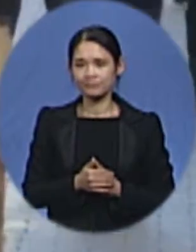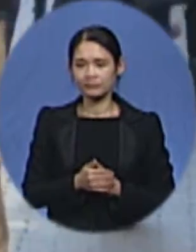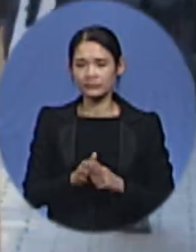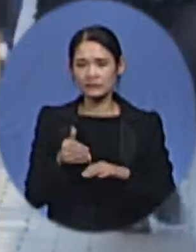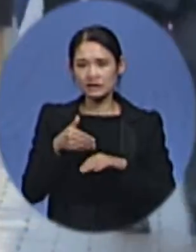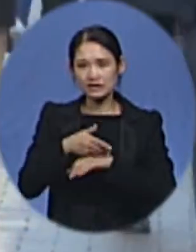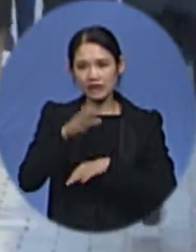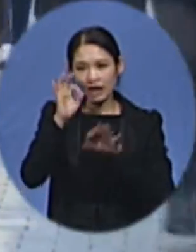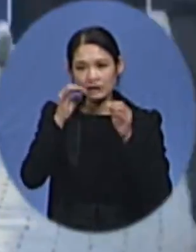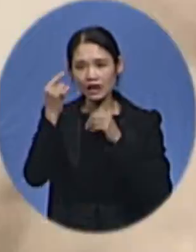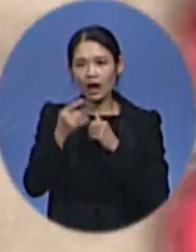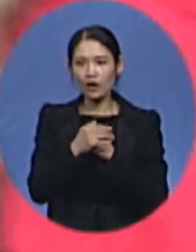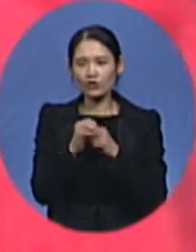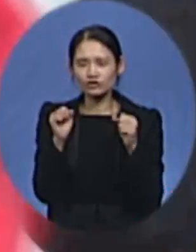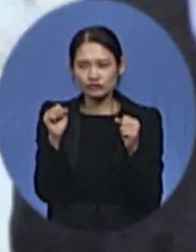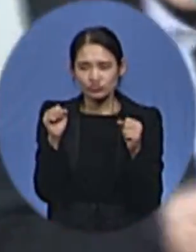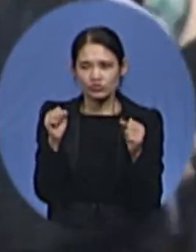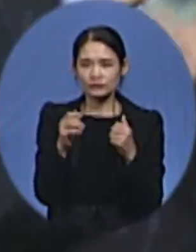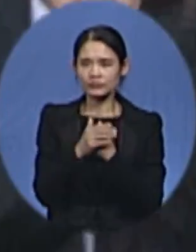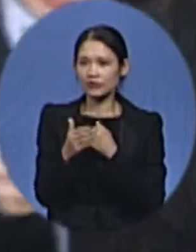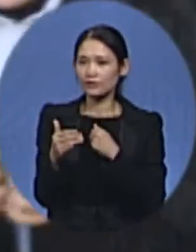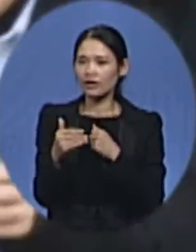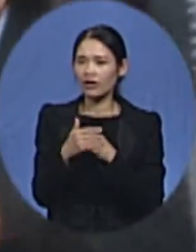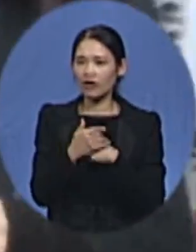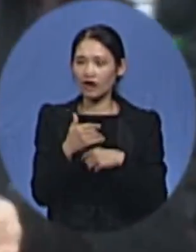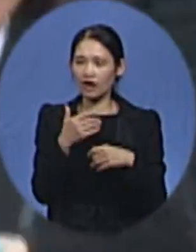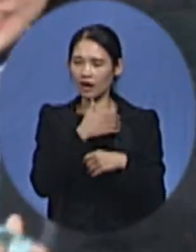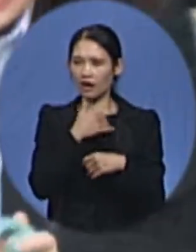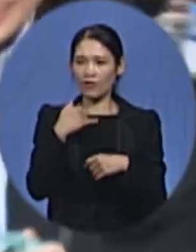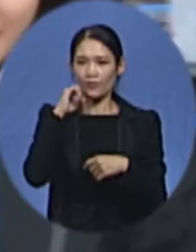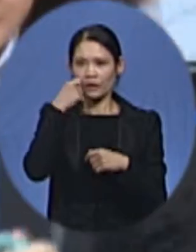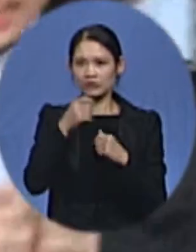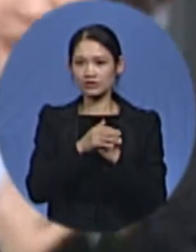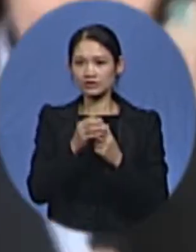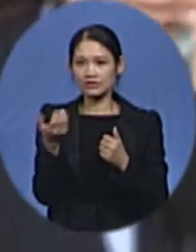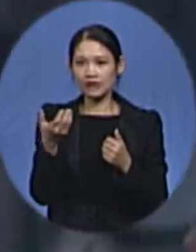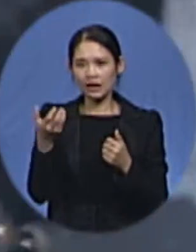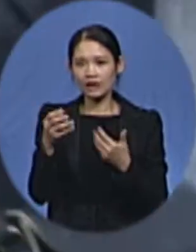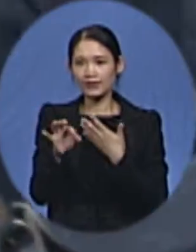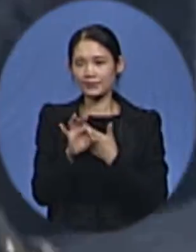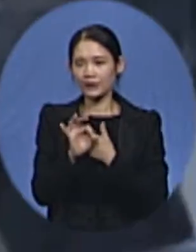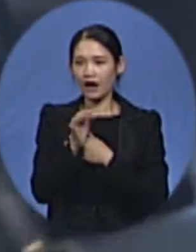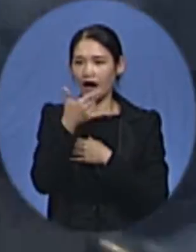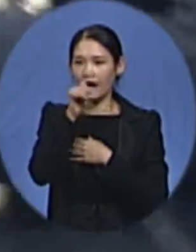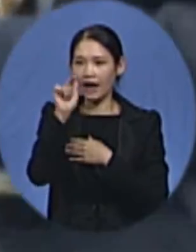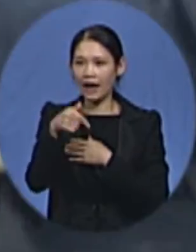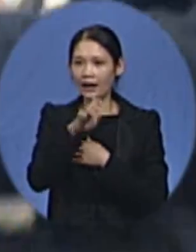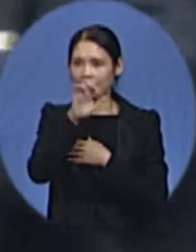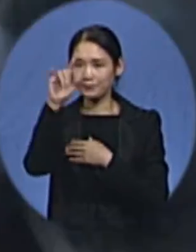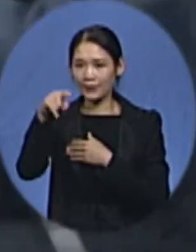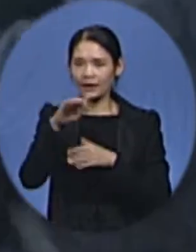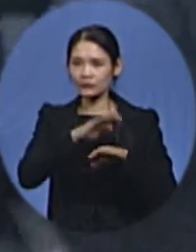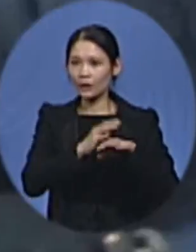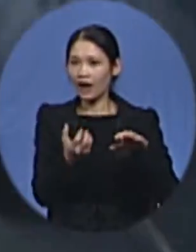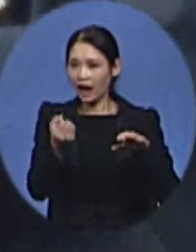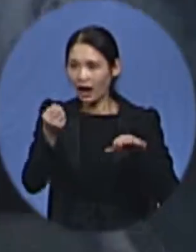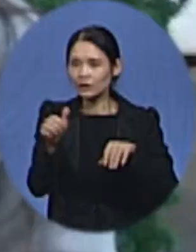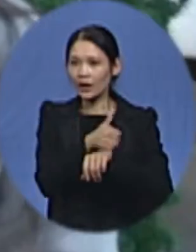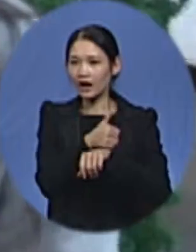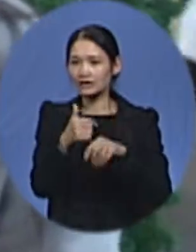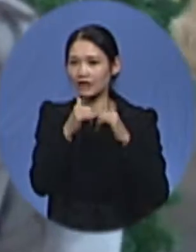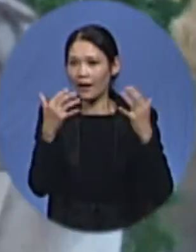뒤늦게 찾아온 동장군의 기세가 만만치 않자 흔들면 열을 내는 손난로, 일명 핫팩을 든 사람들이